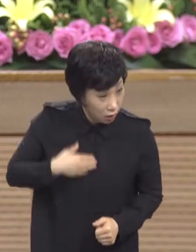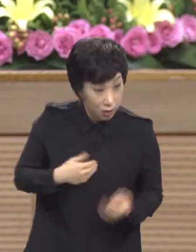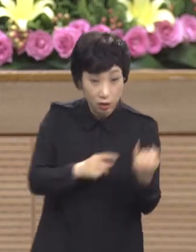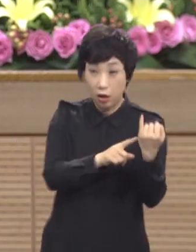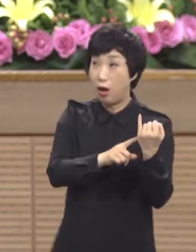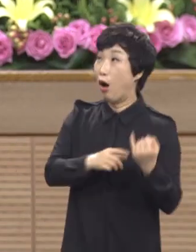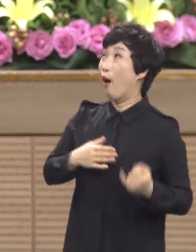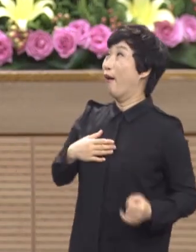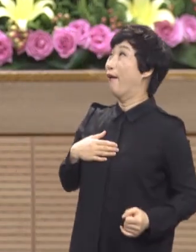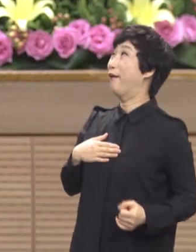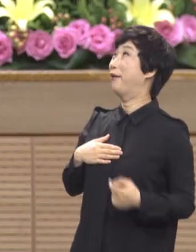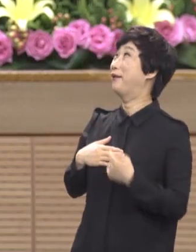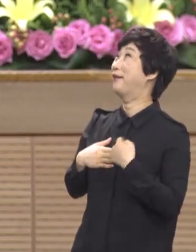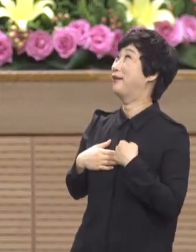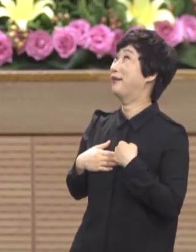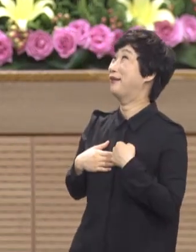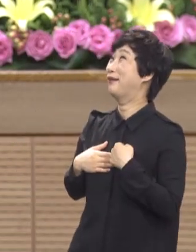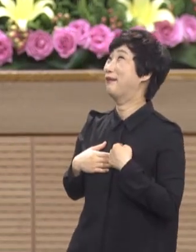저는요,